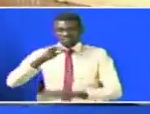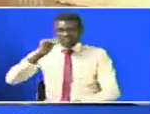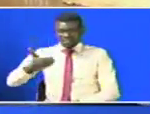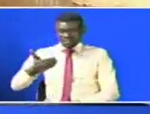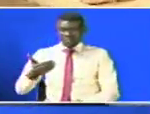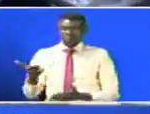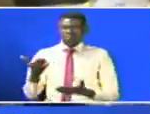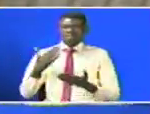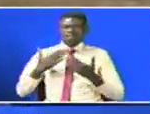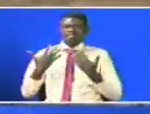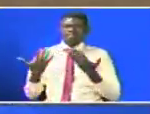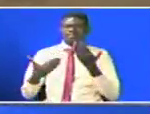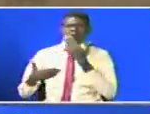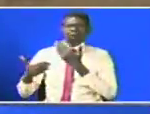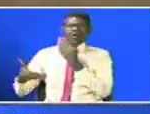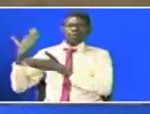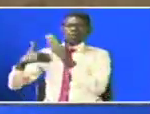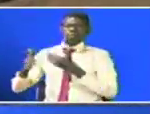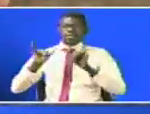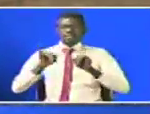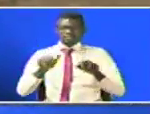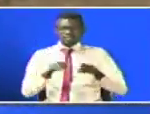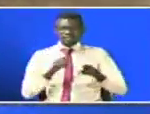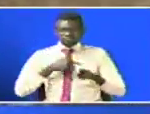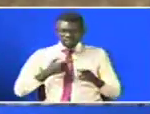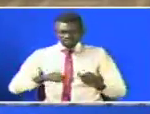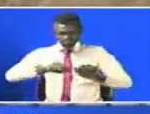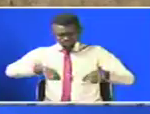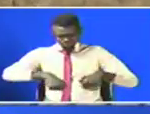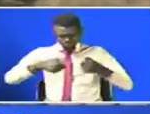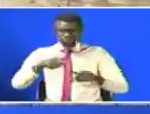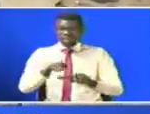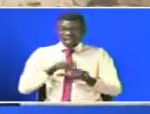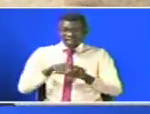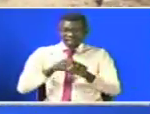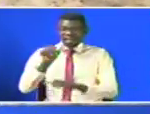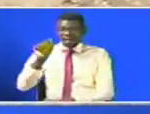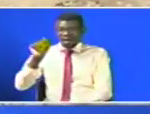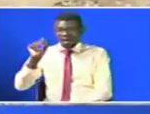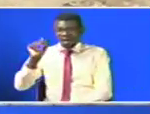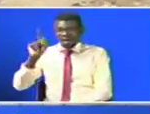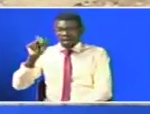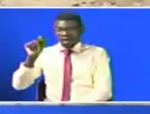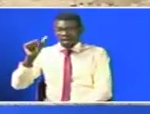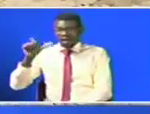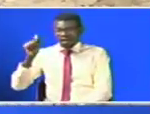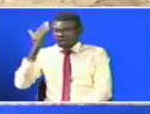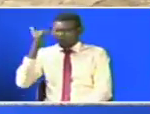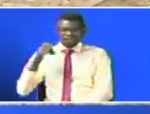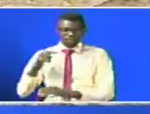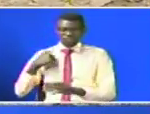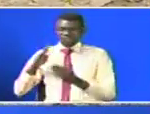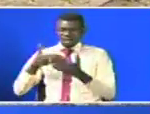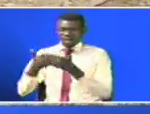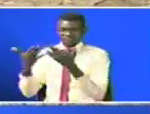pia mimi sikuwa na budi ya kuvua uzungu na kuvua ukale, maana wanasema ukifika kwa wenye chongo fumba